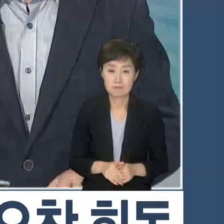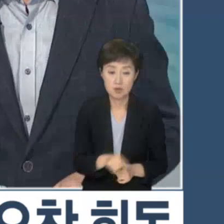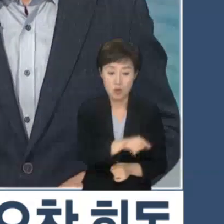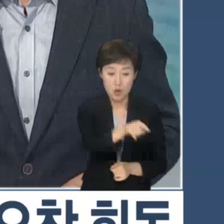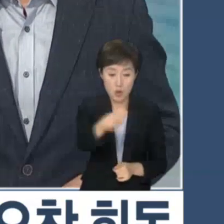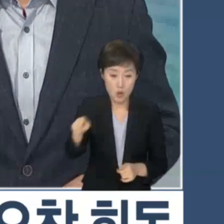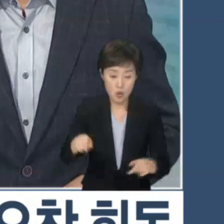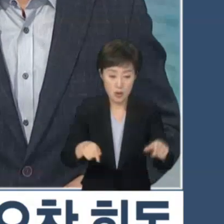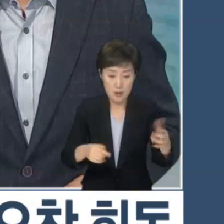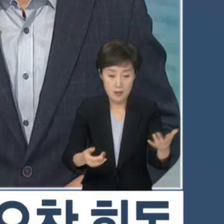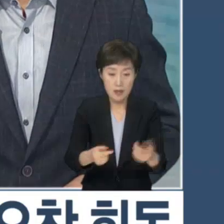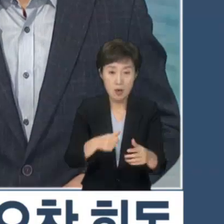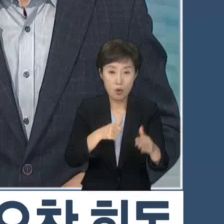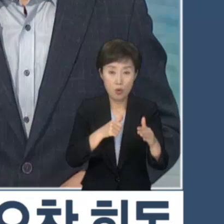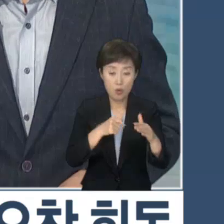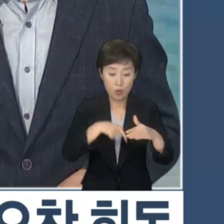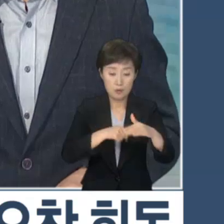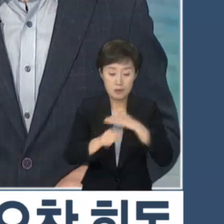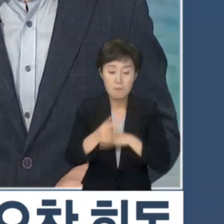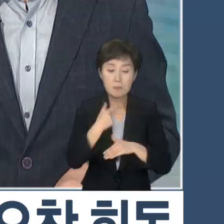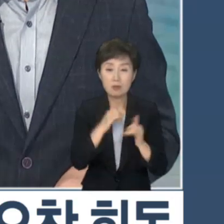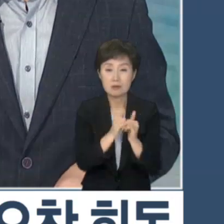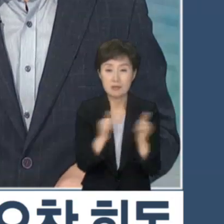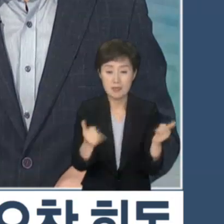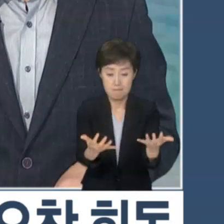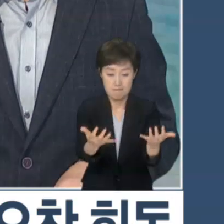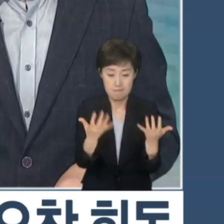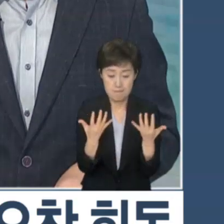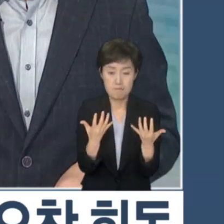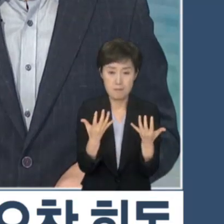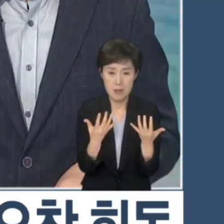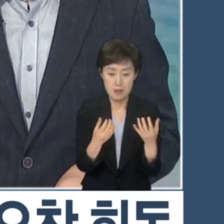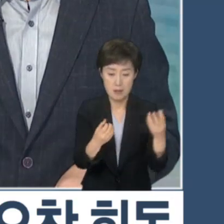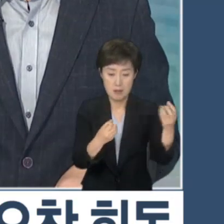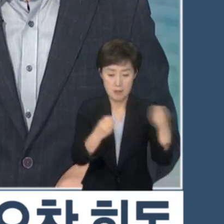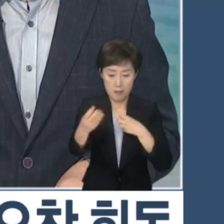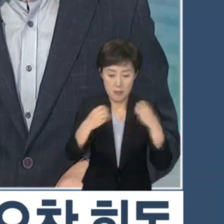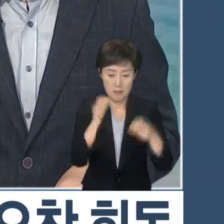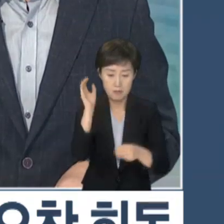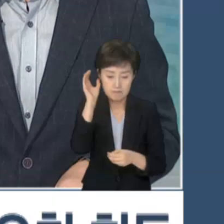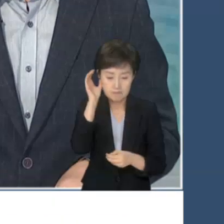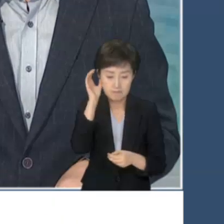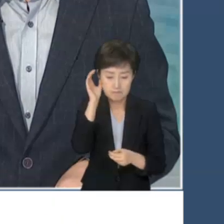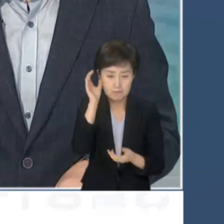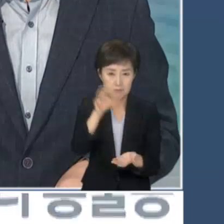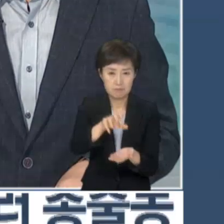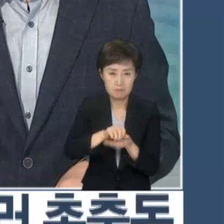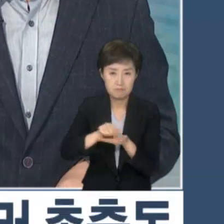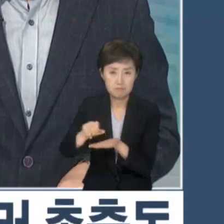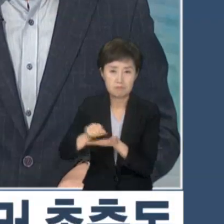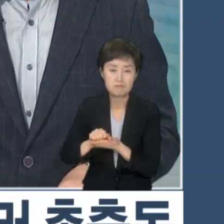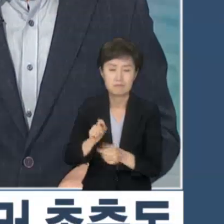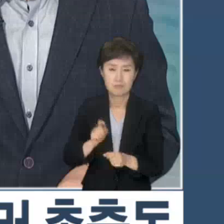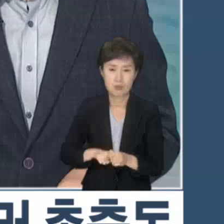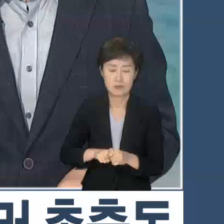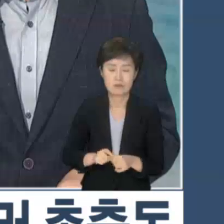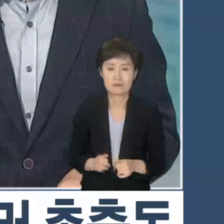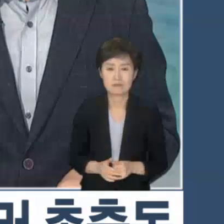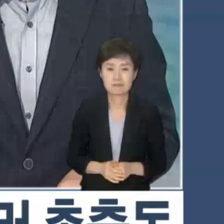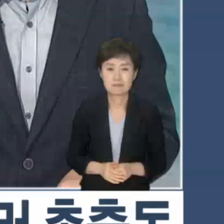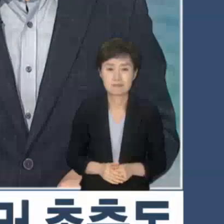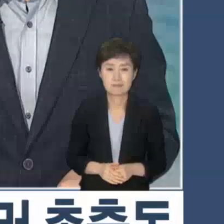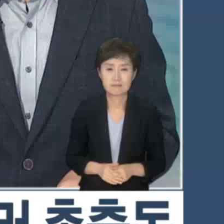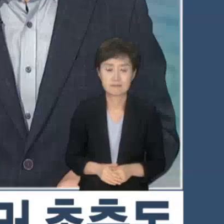다 포함이 되어 있어요. 그래서 그런 이야기들을 주로 하지 않을까 싶습니다. 만약에